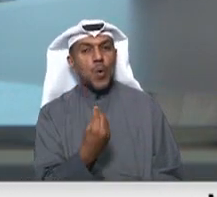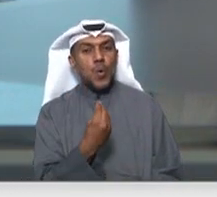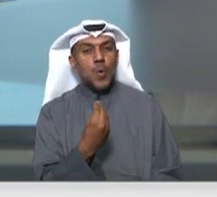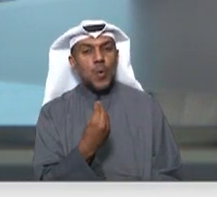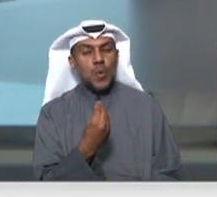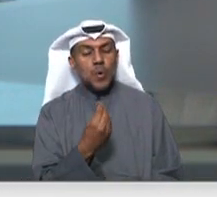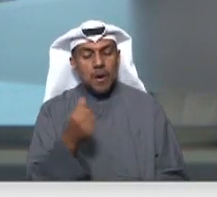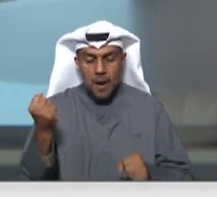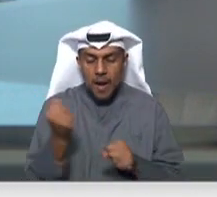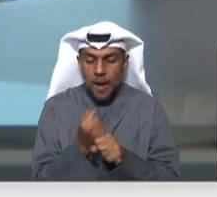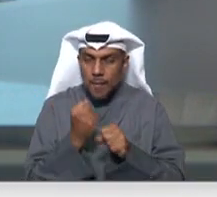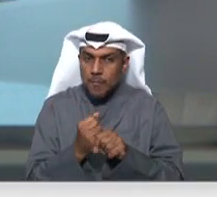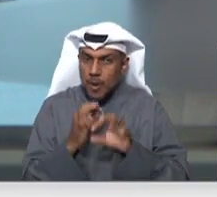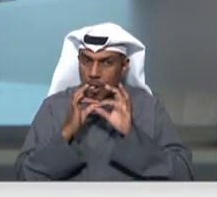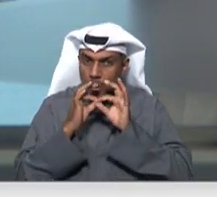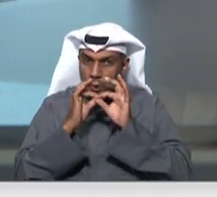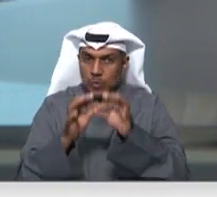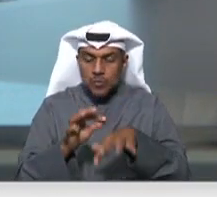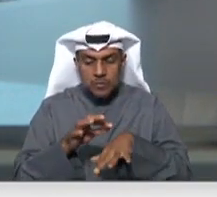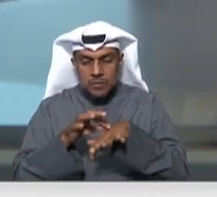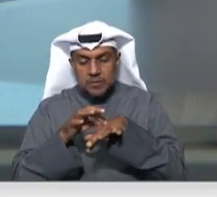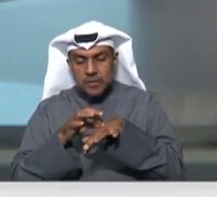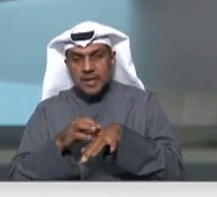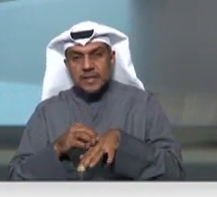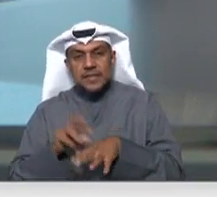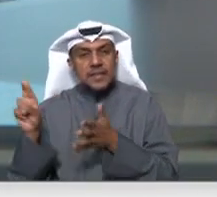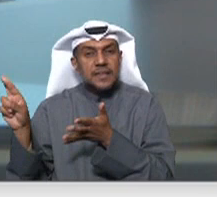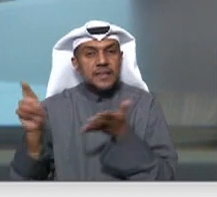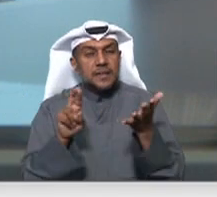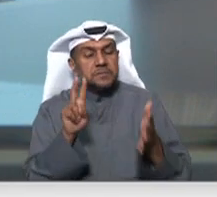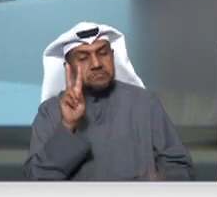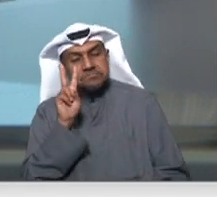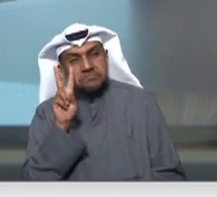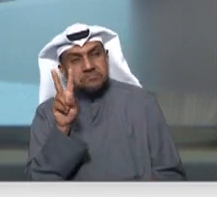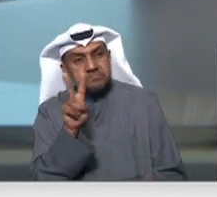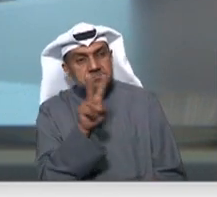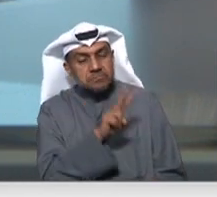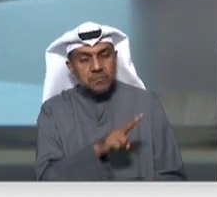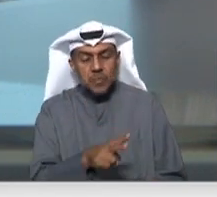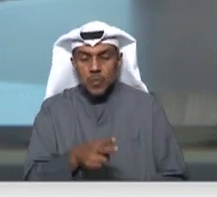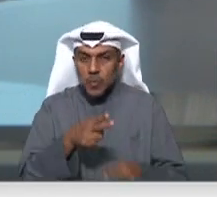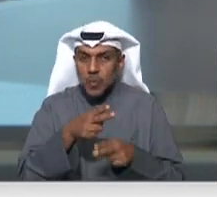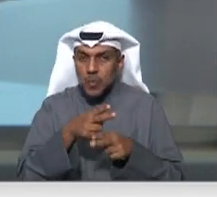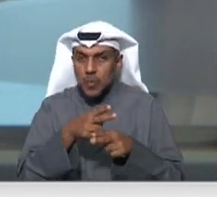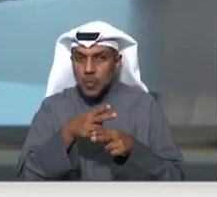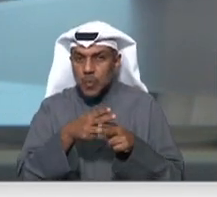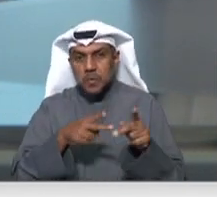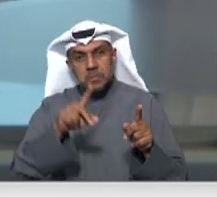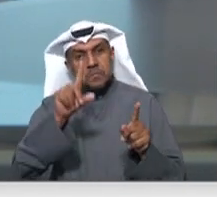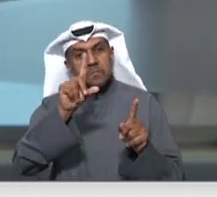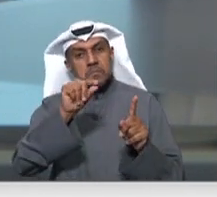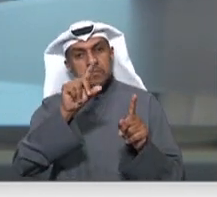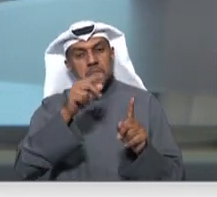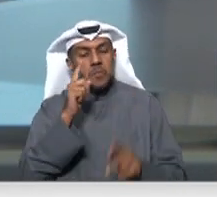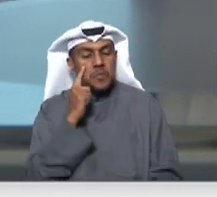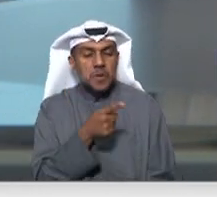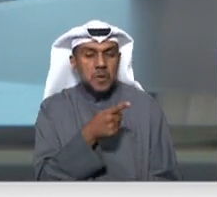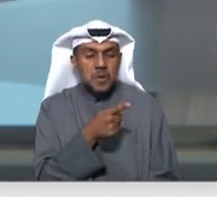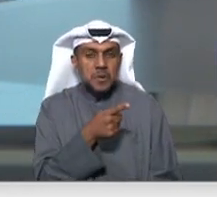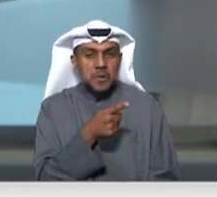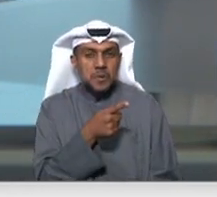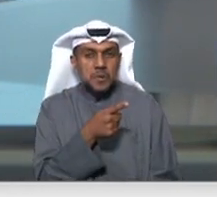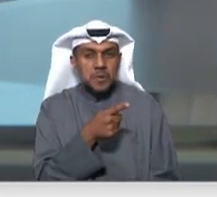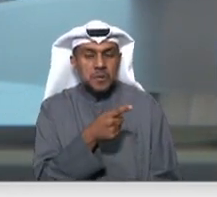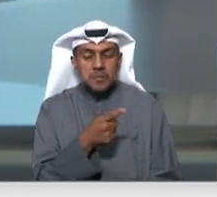باهتمام كبير من قبل الزوار حتى صنف من بين الاجنحه الاكثر زياره وفقا لاحصاء